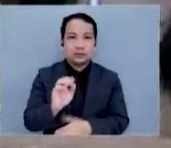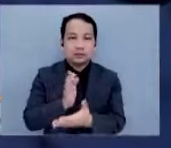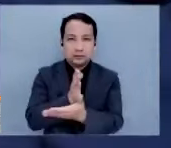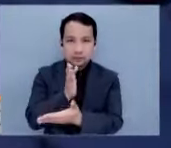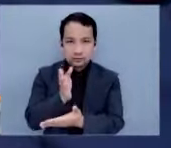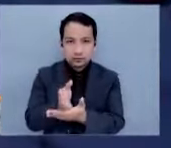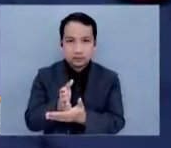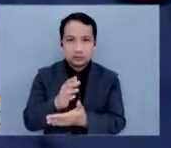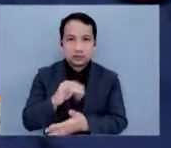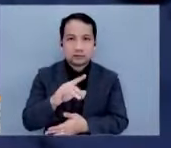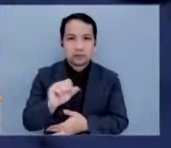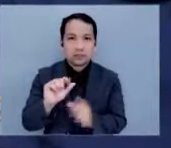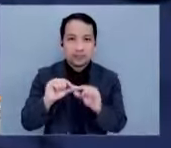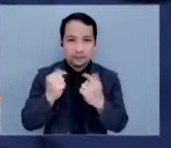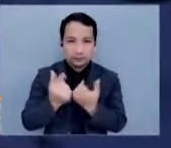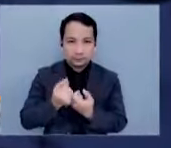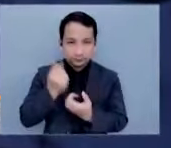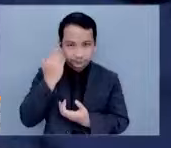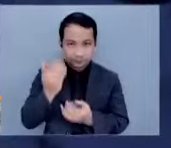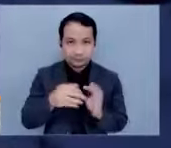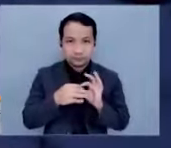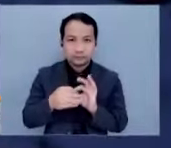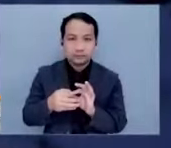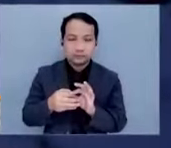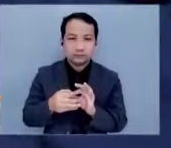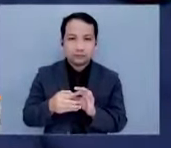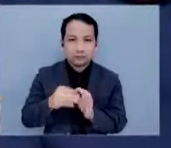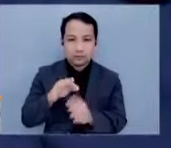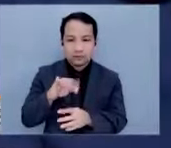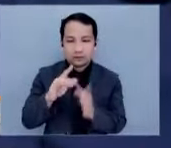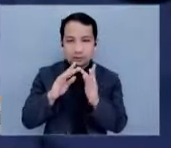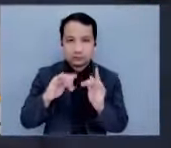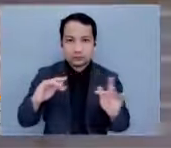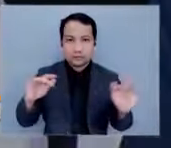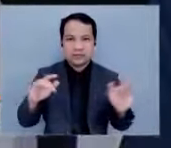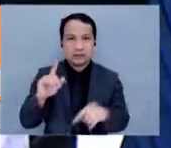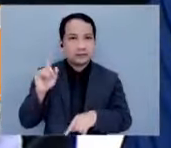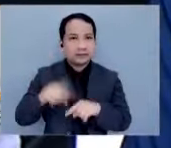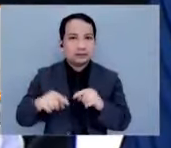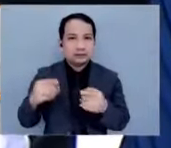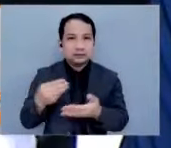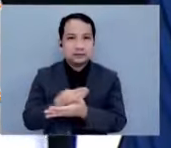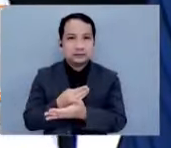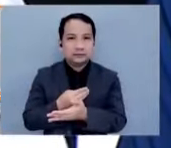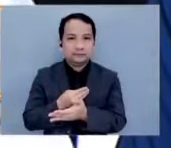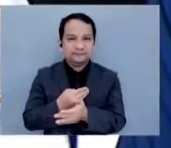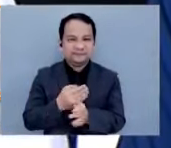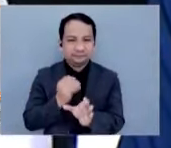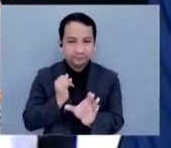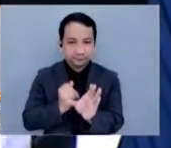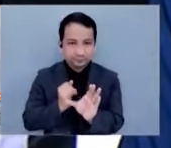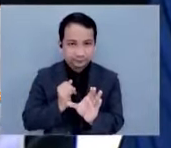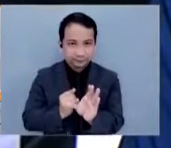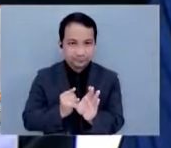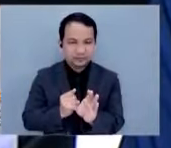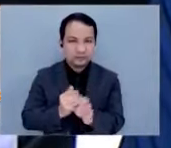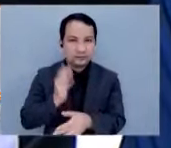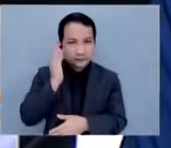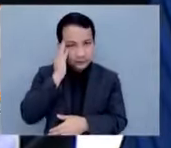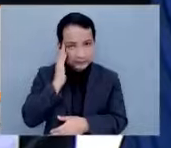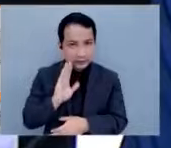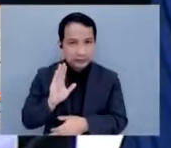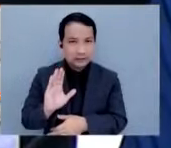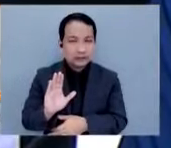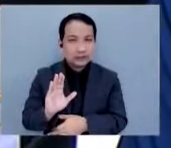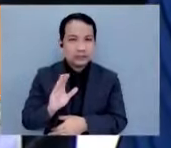ang grupo nila Castro para makipagpiesta at hindi para manunog ng modern jeep. Kasi talagang zero evidence ang PNP